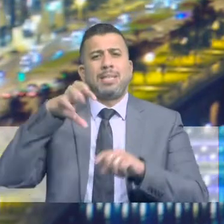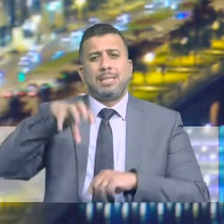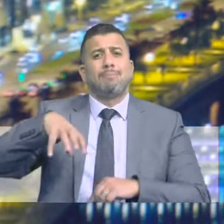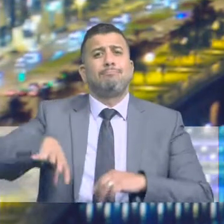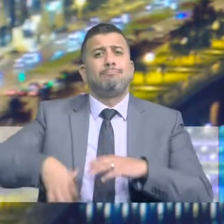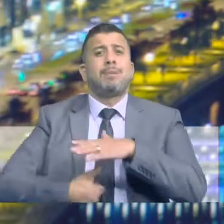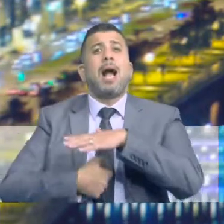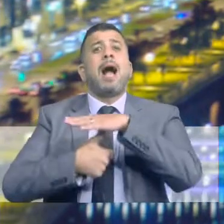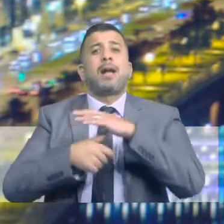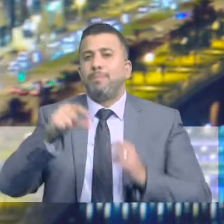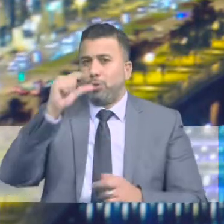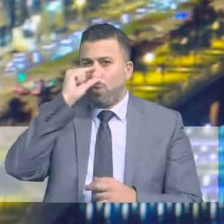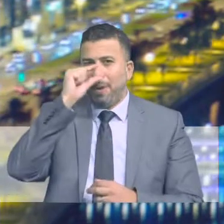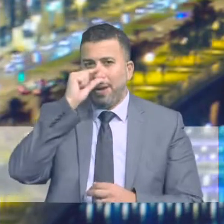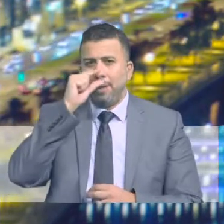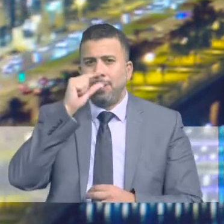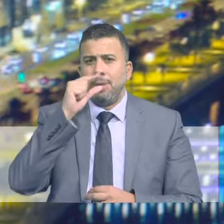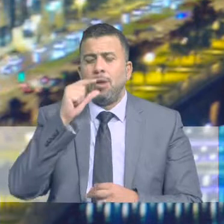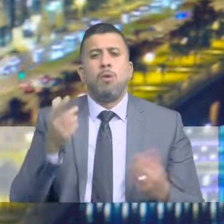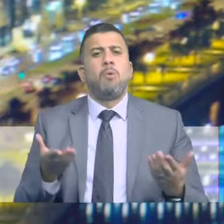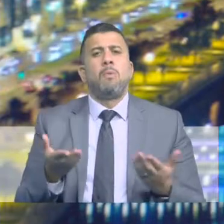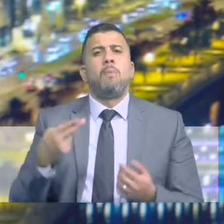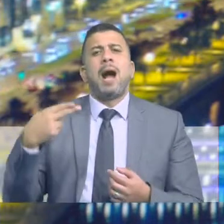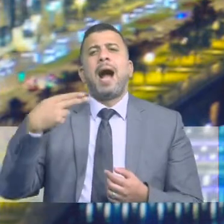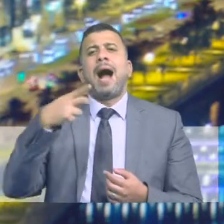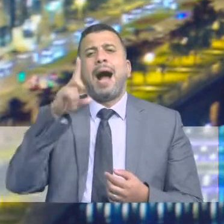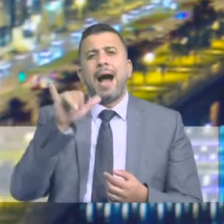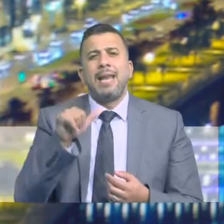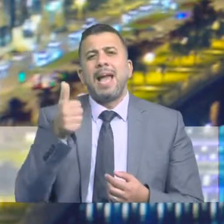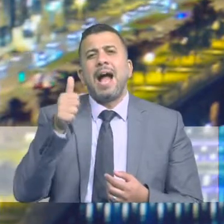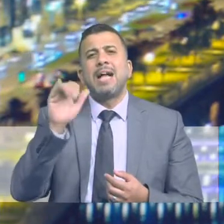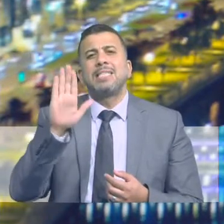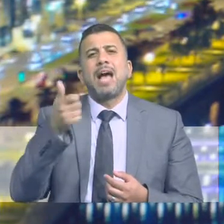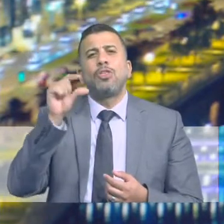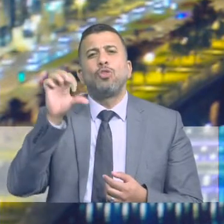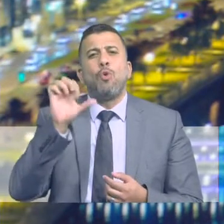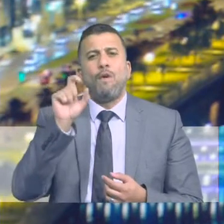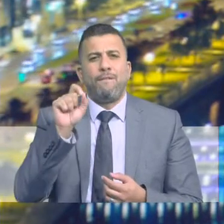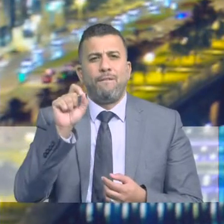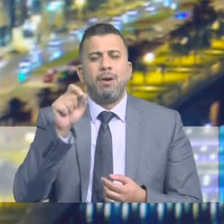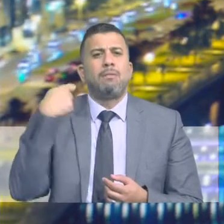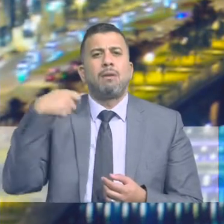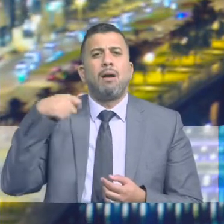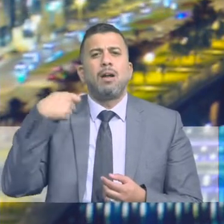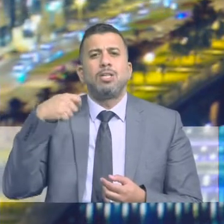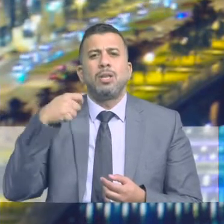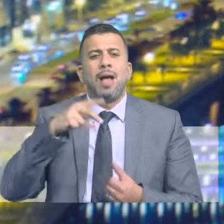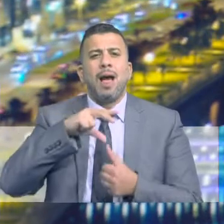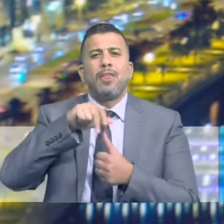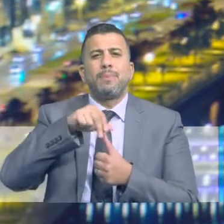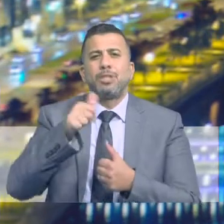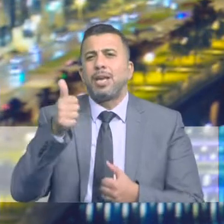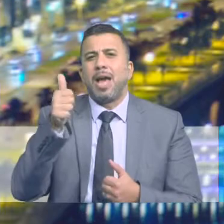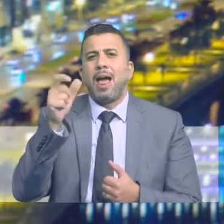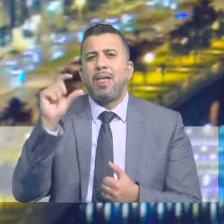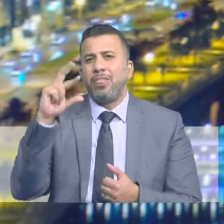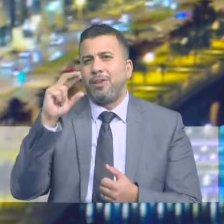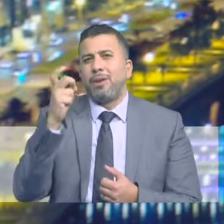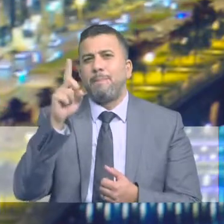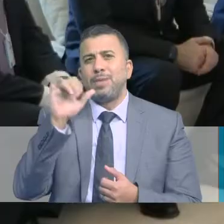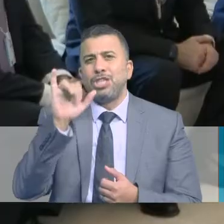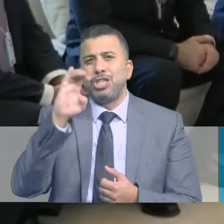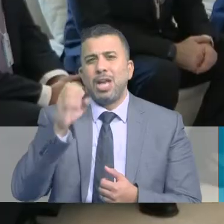نائب رئيس الدوله رئيس مجلس الوزراء حاكم دبي ومعالي علي اسد فرائس وزراء جمهوريه اذربيجان